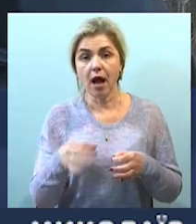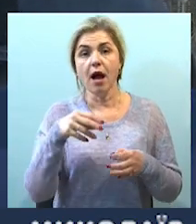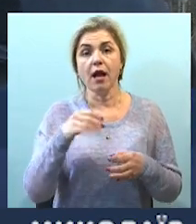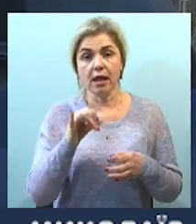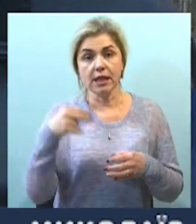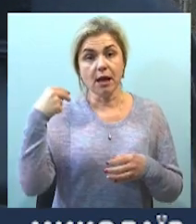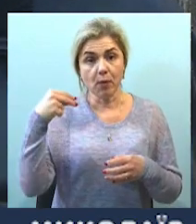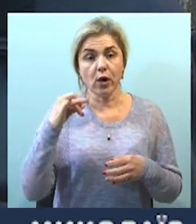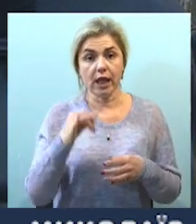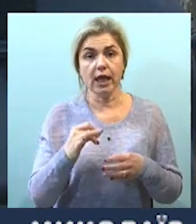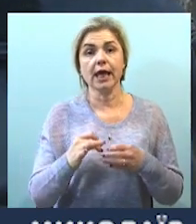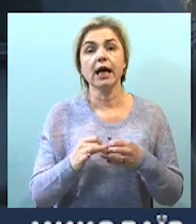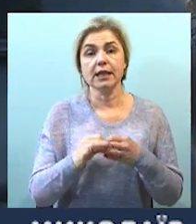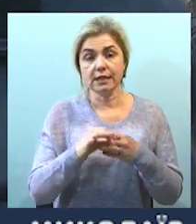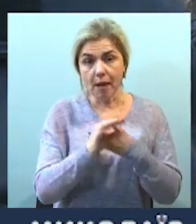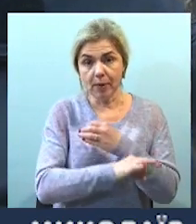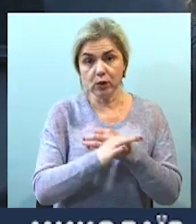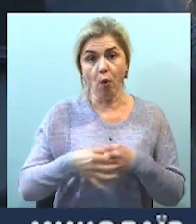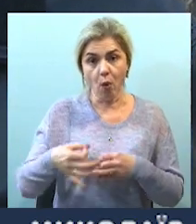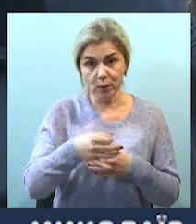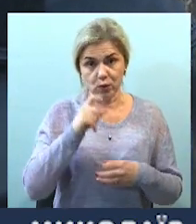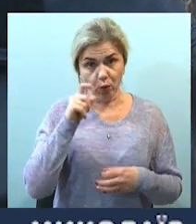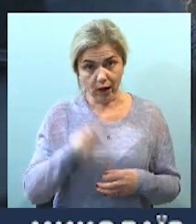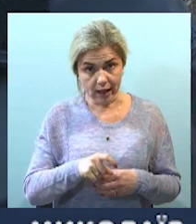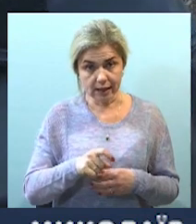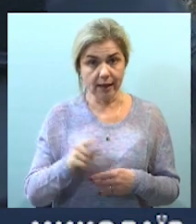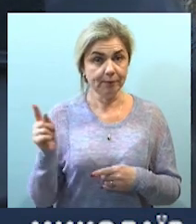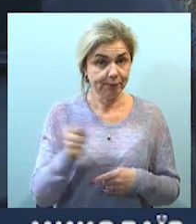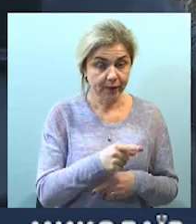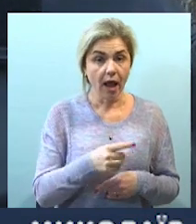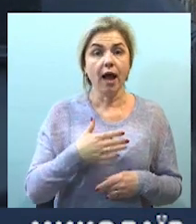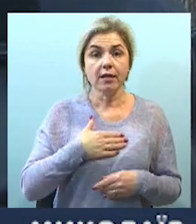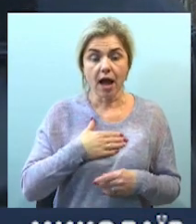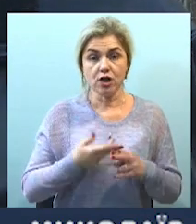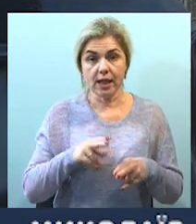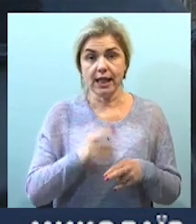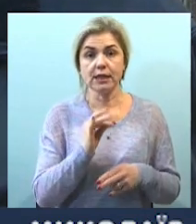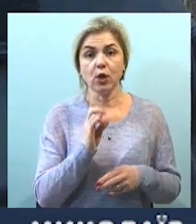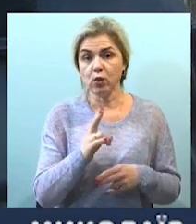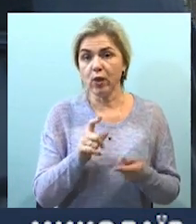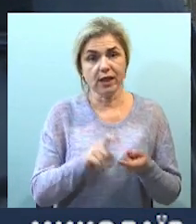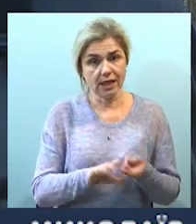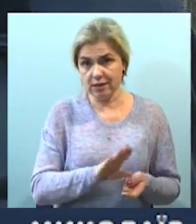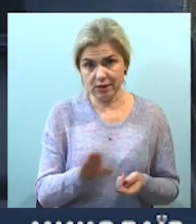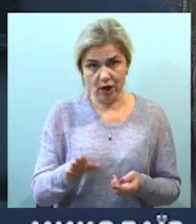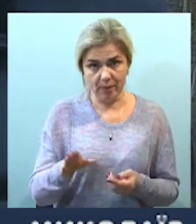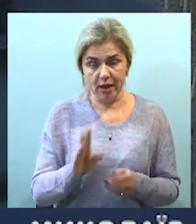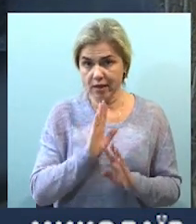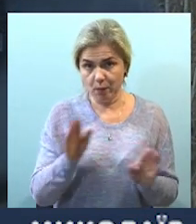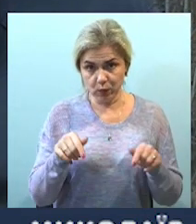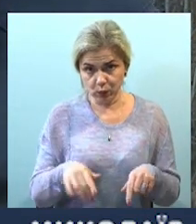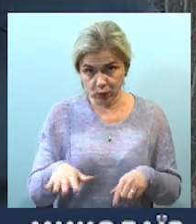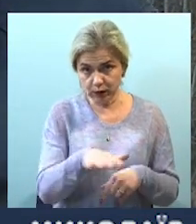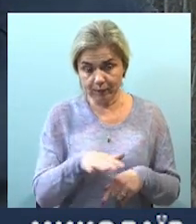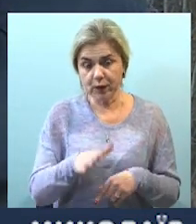і Східні області України. Нас цей циклон Миколаївську область не зачепить.